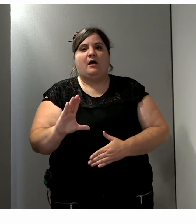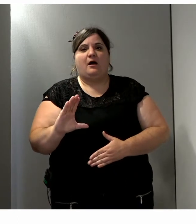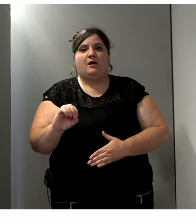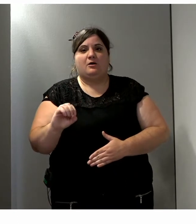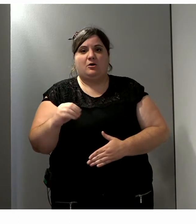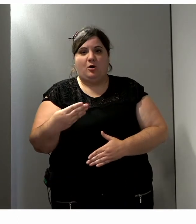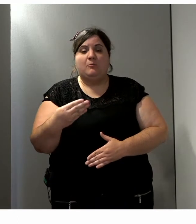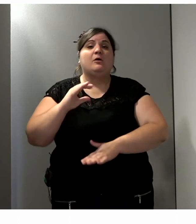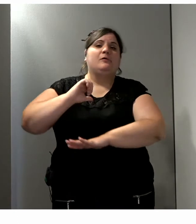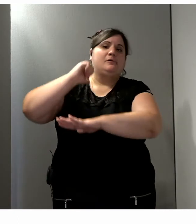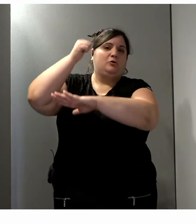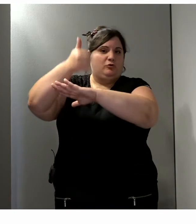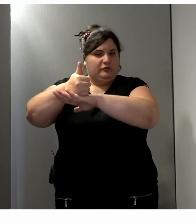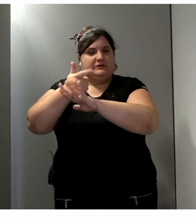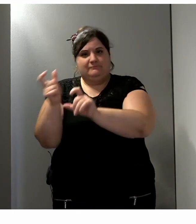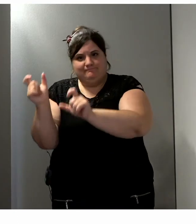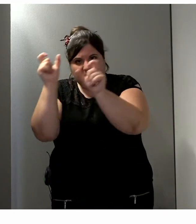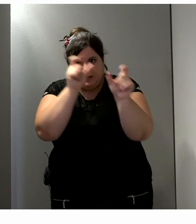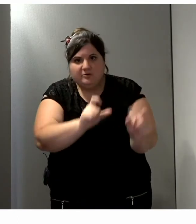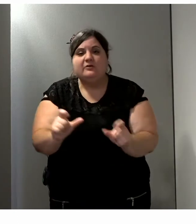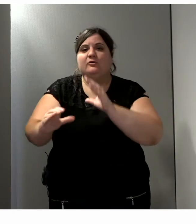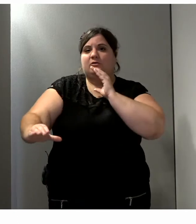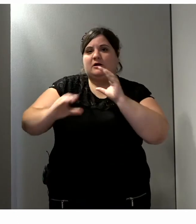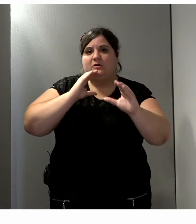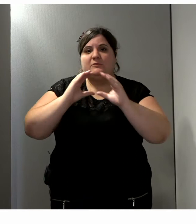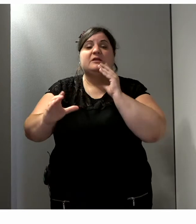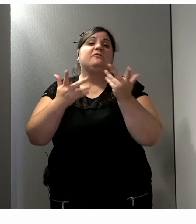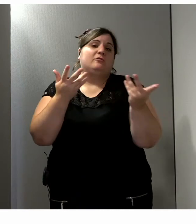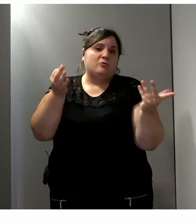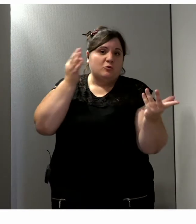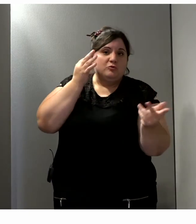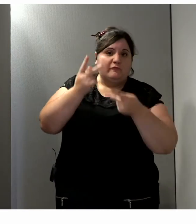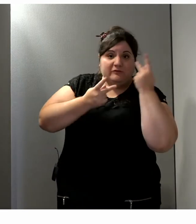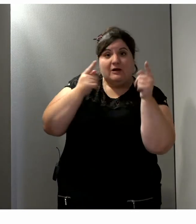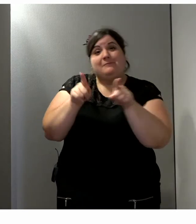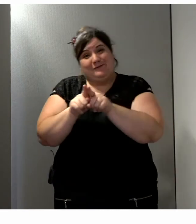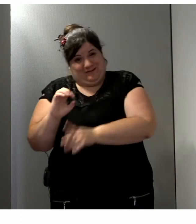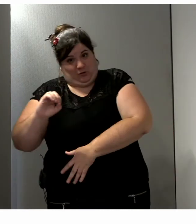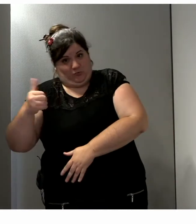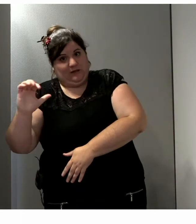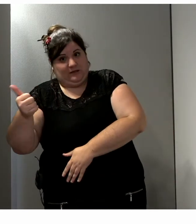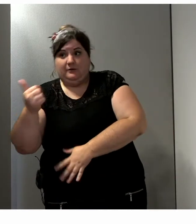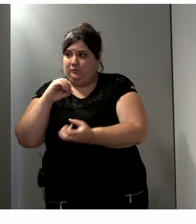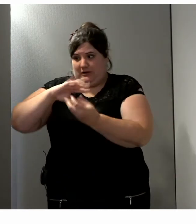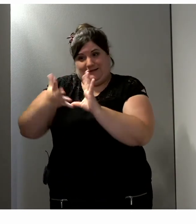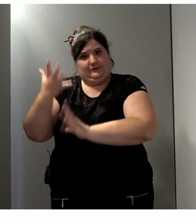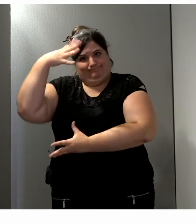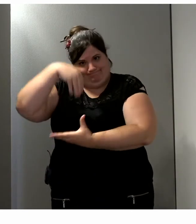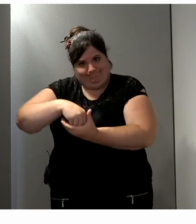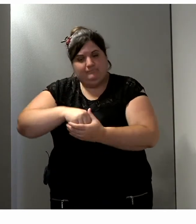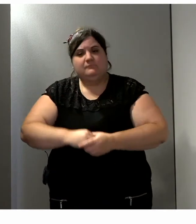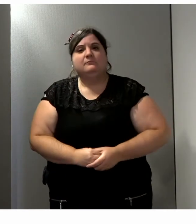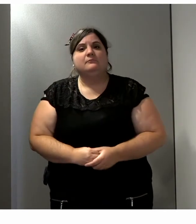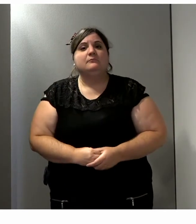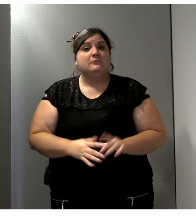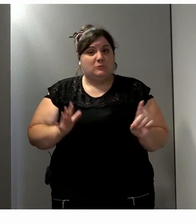communication audiovisuelle et numérique, pour bien montrer que notre champ de compétences s'étend à la sphère digitale. Ce sera